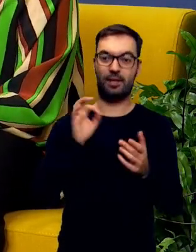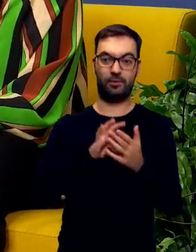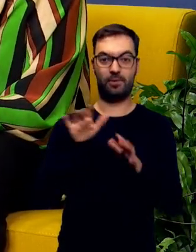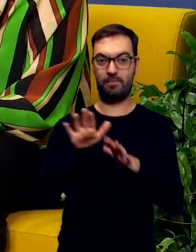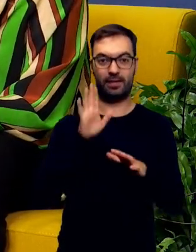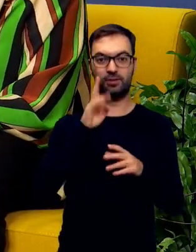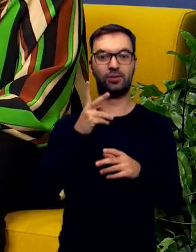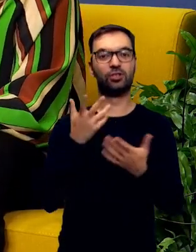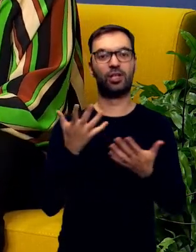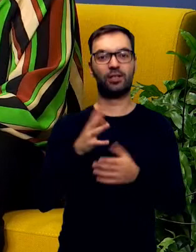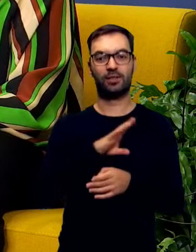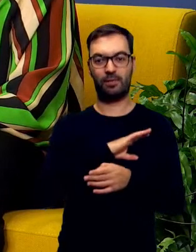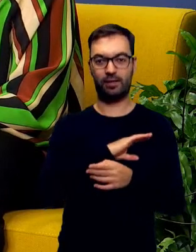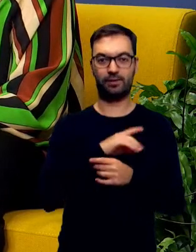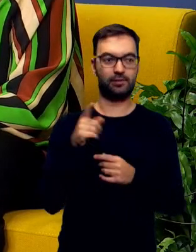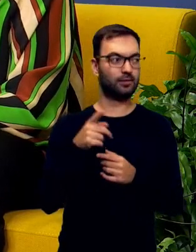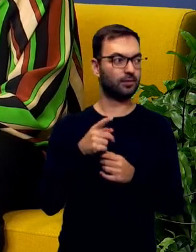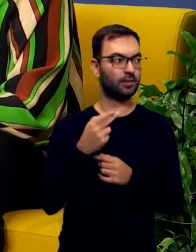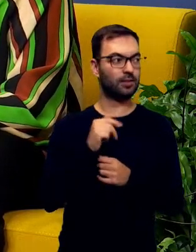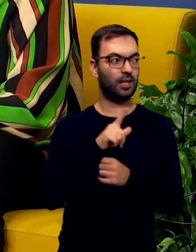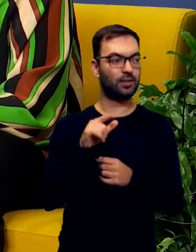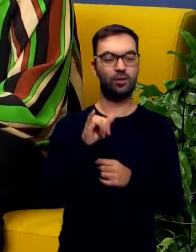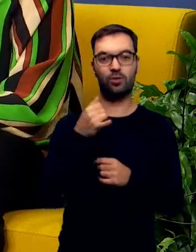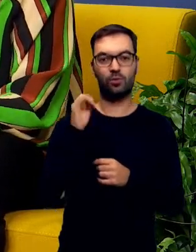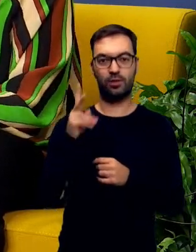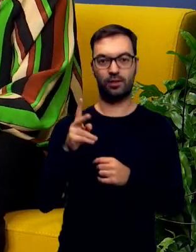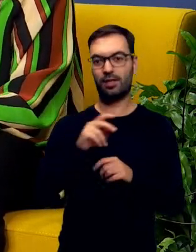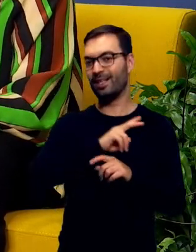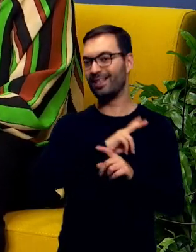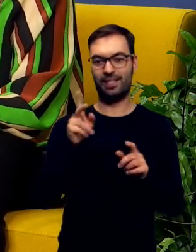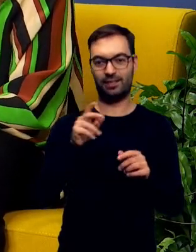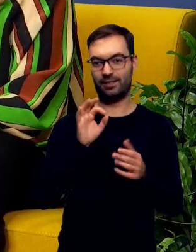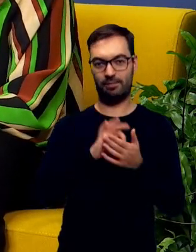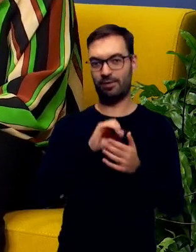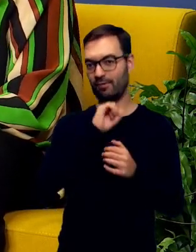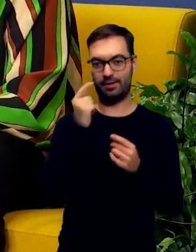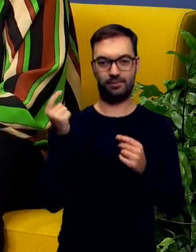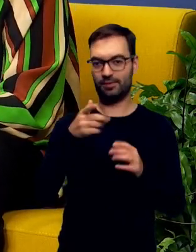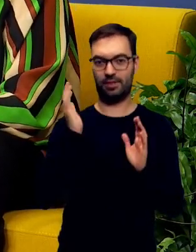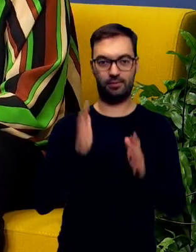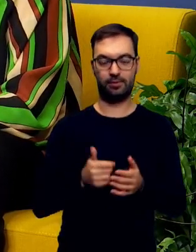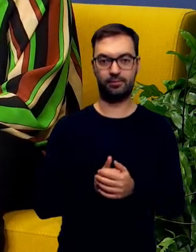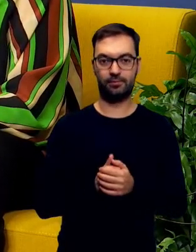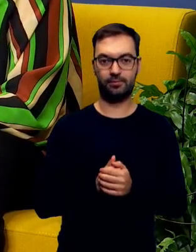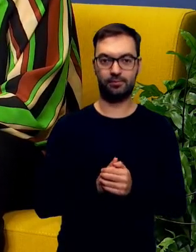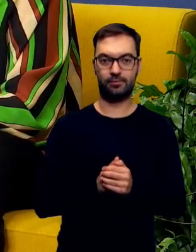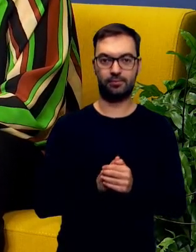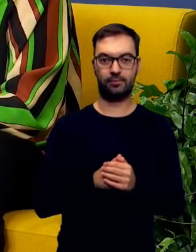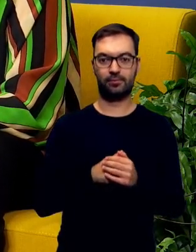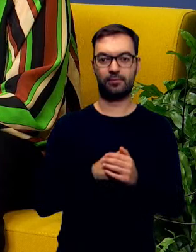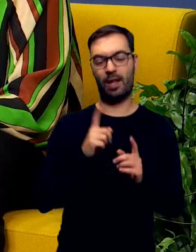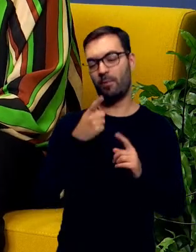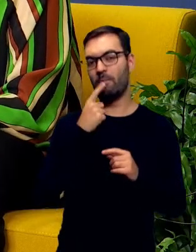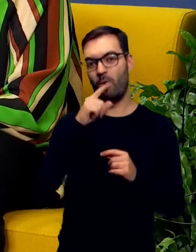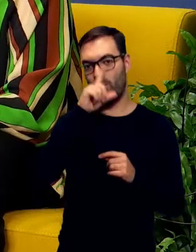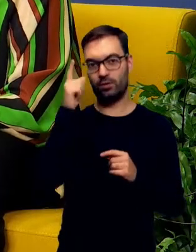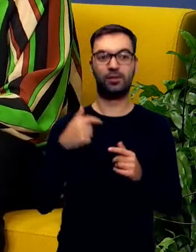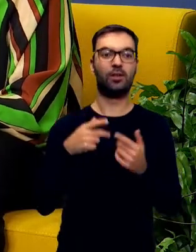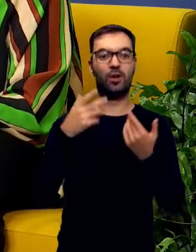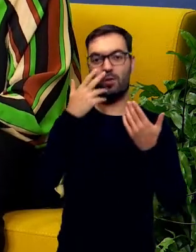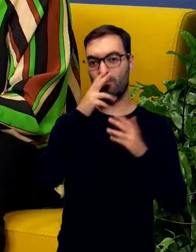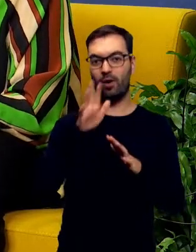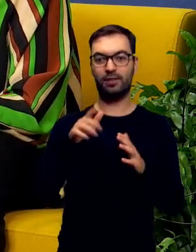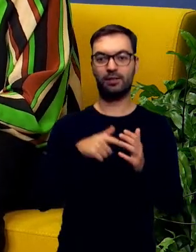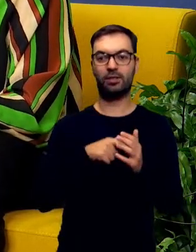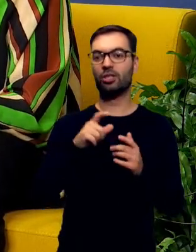to miejsce, gdzie zginęli Daniel i Józek, nikt prawie, pewnie już, albo w każdym razie niewiele osób, to żeby im